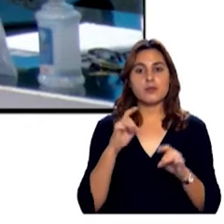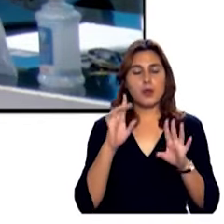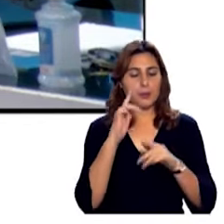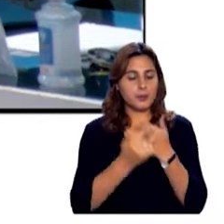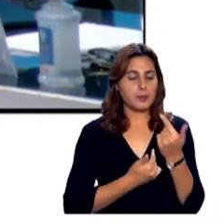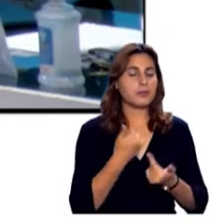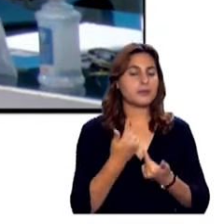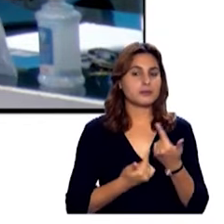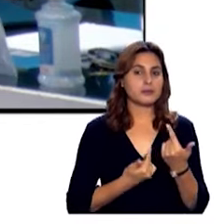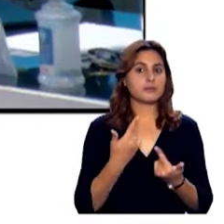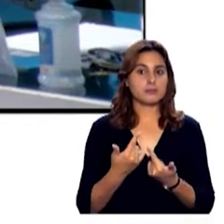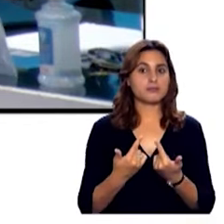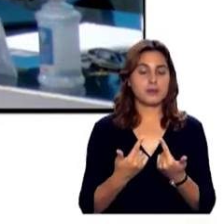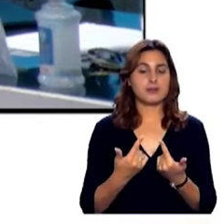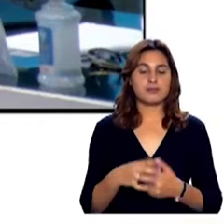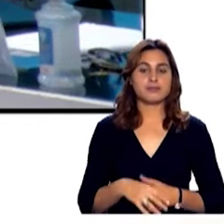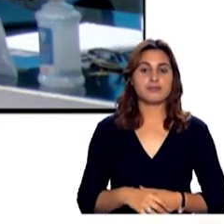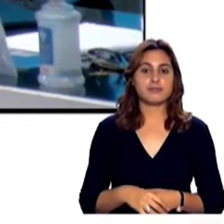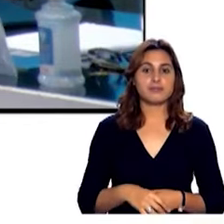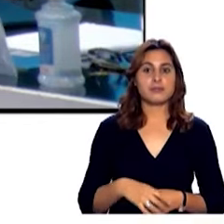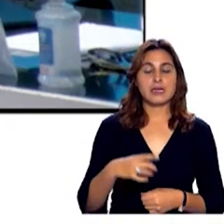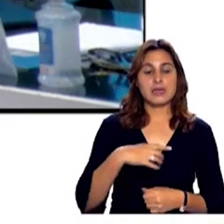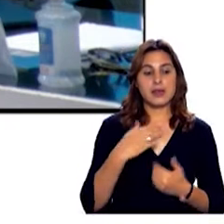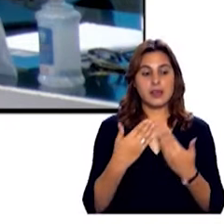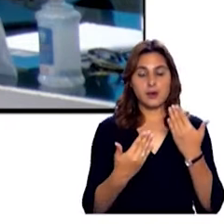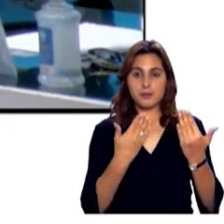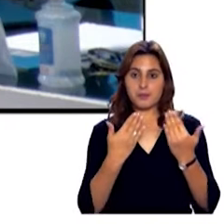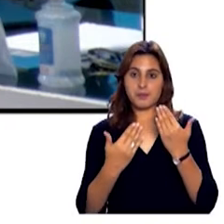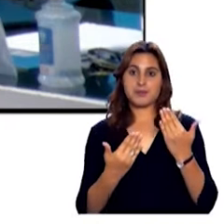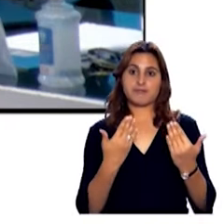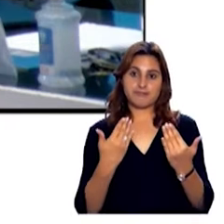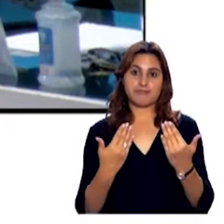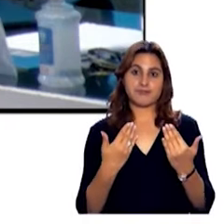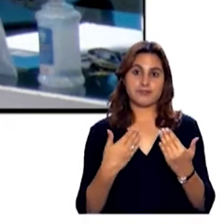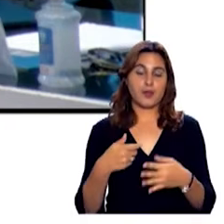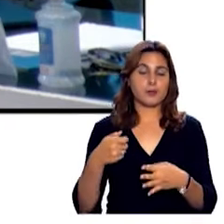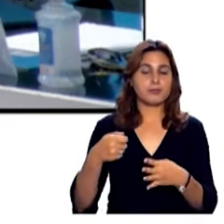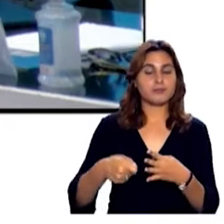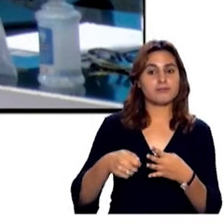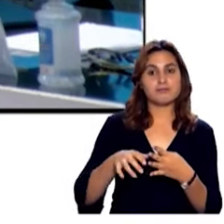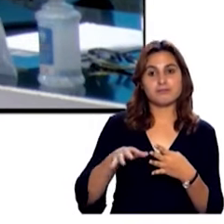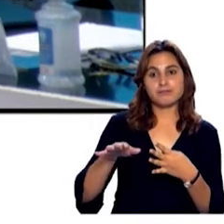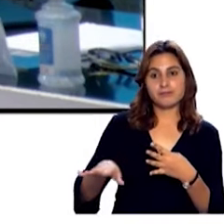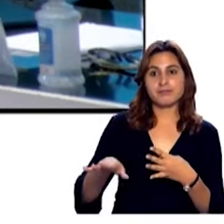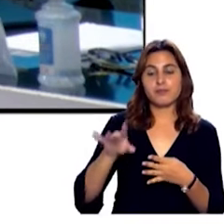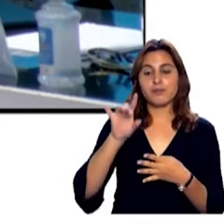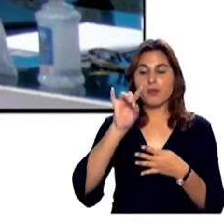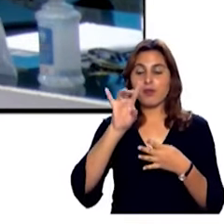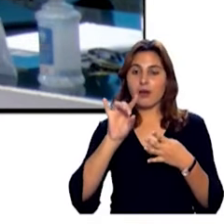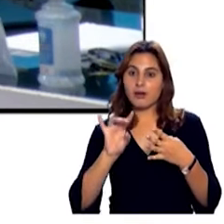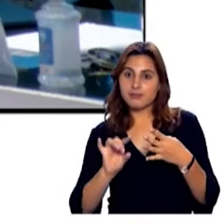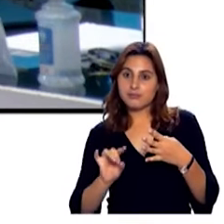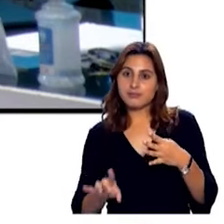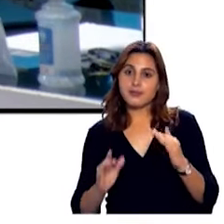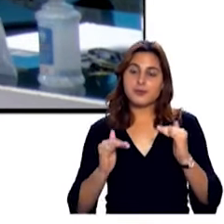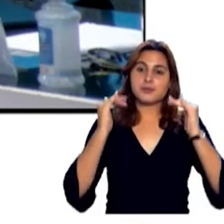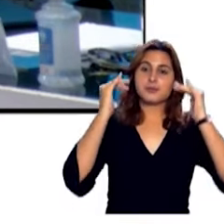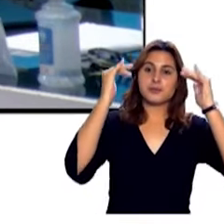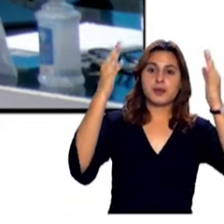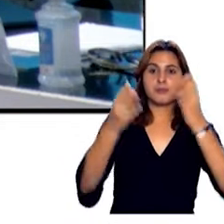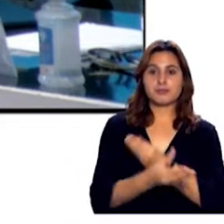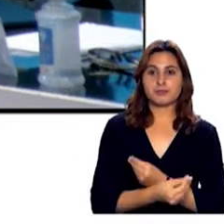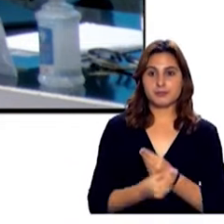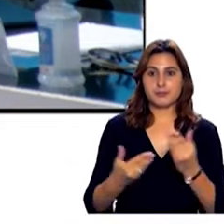la comparaison des juridictions suprême qui ont été publiés dans la revue internationale de droit